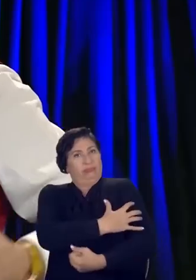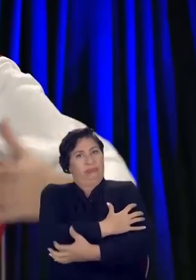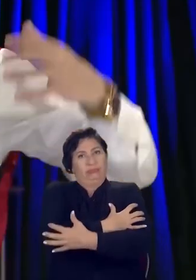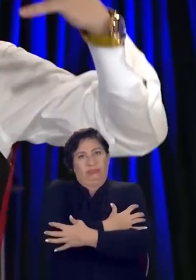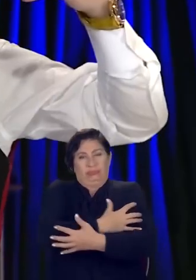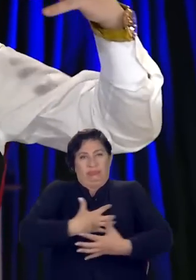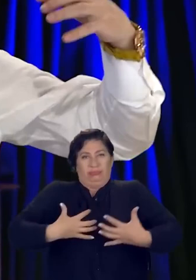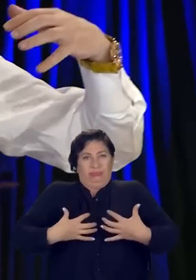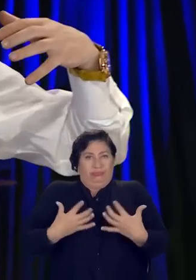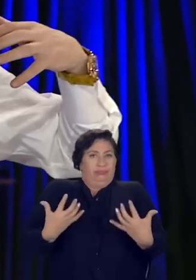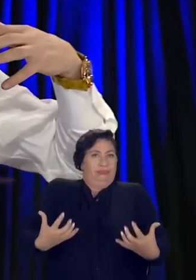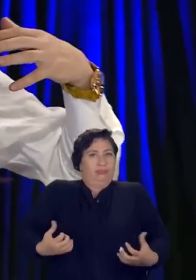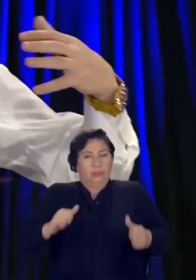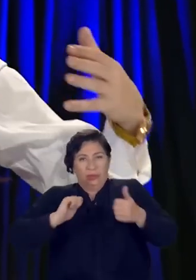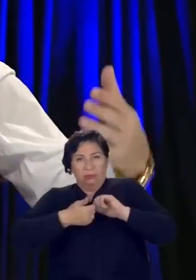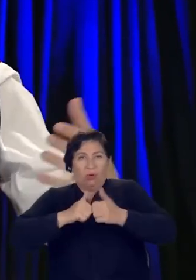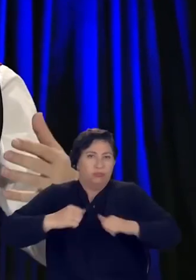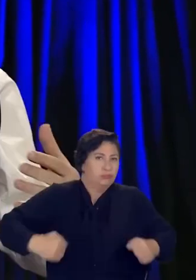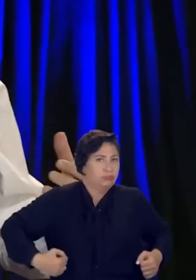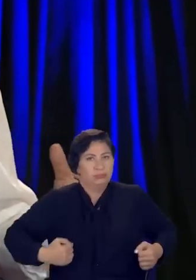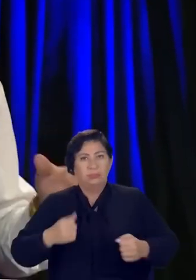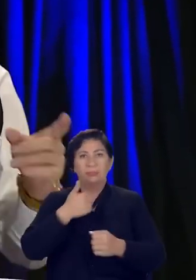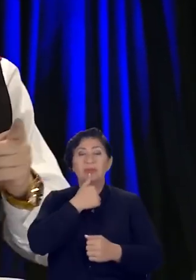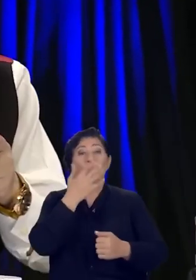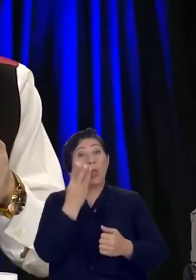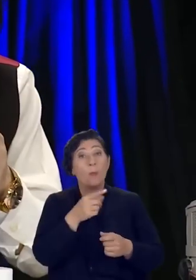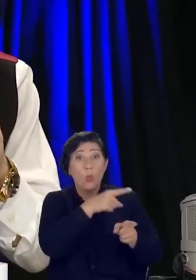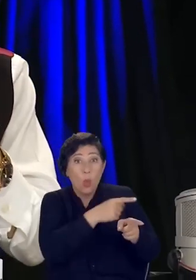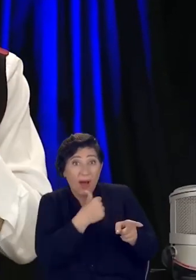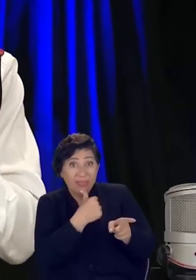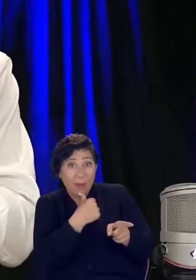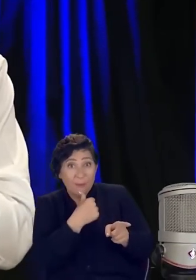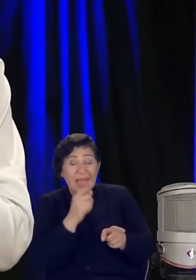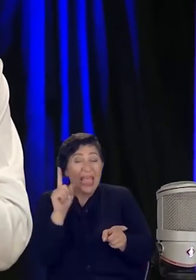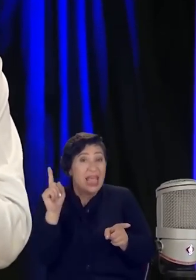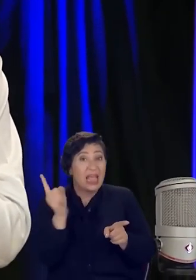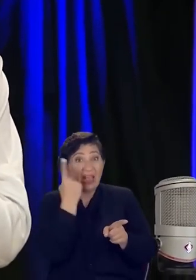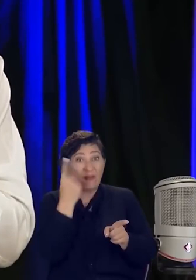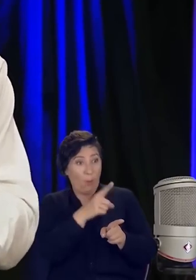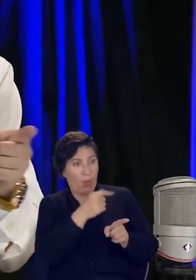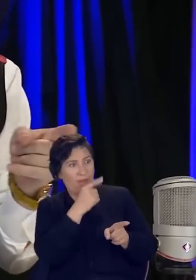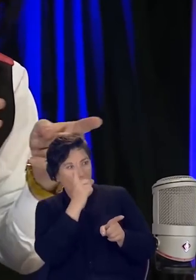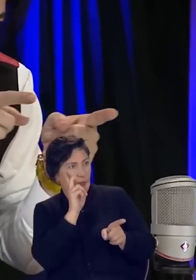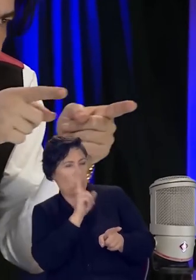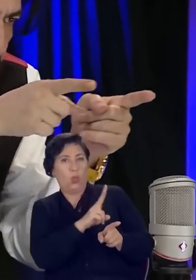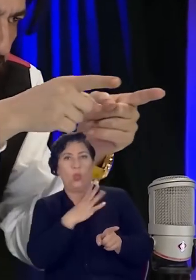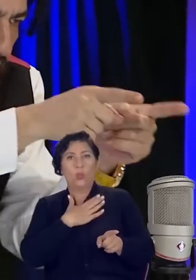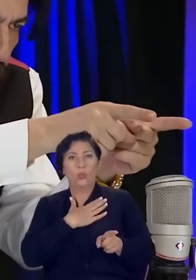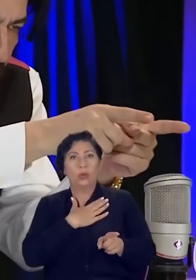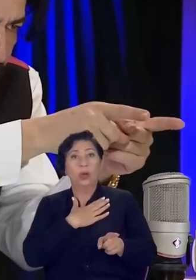değil mi? Böyle sporcu falan bir adam olabilir. Bu adam, ilk defa hayatımda böyle bir adam